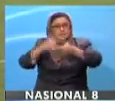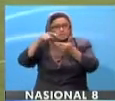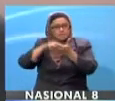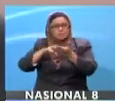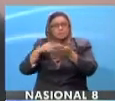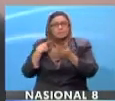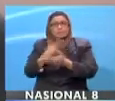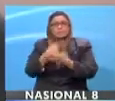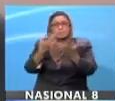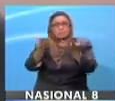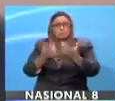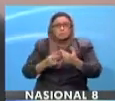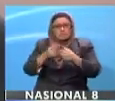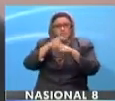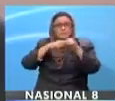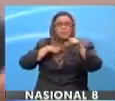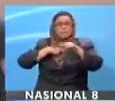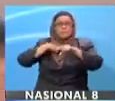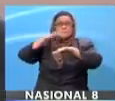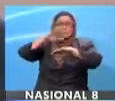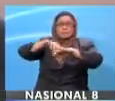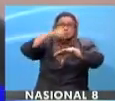of referees